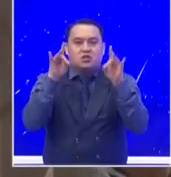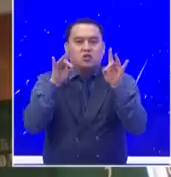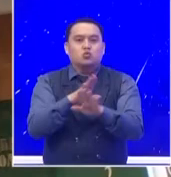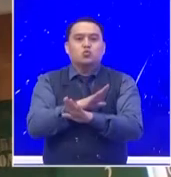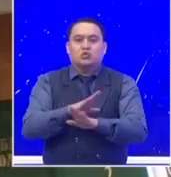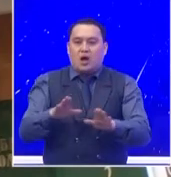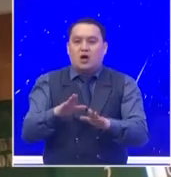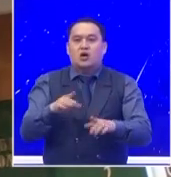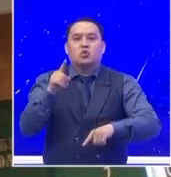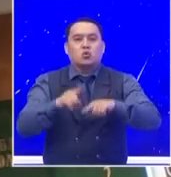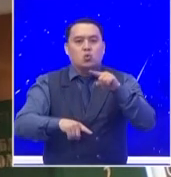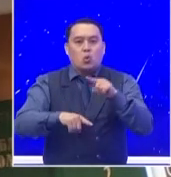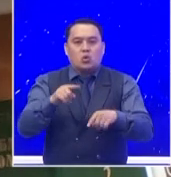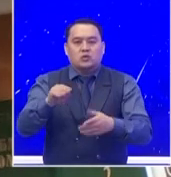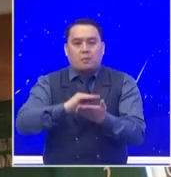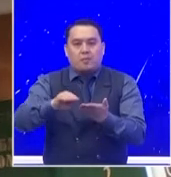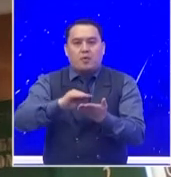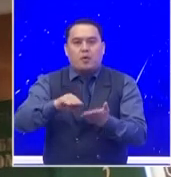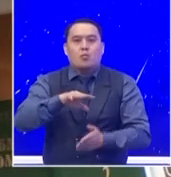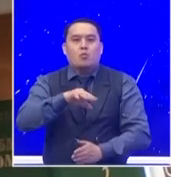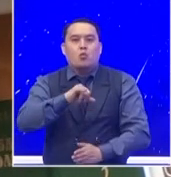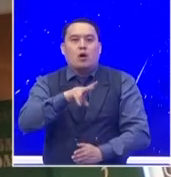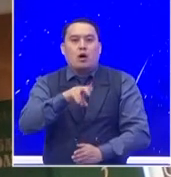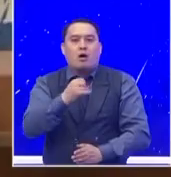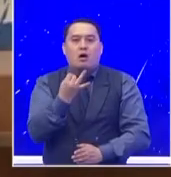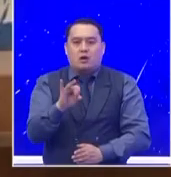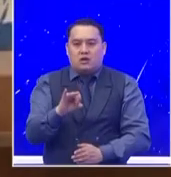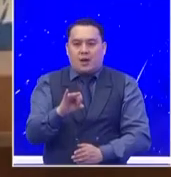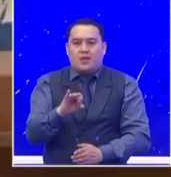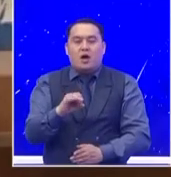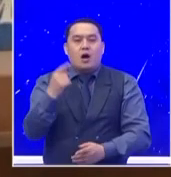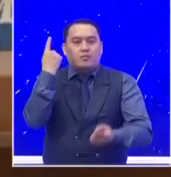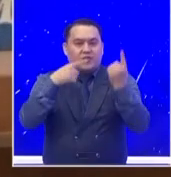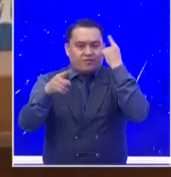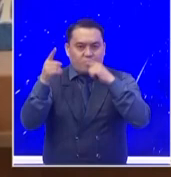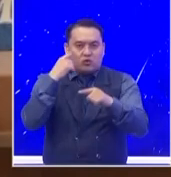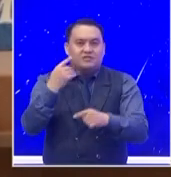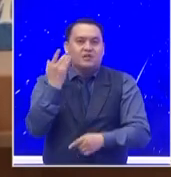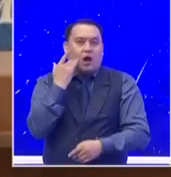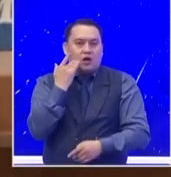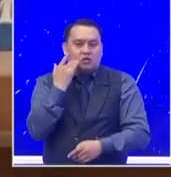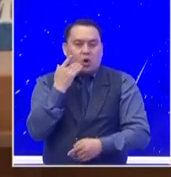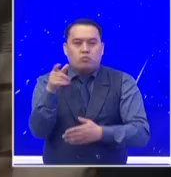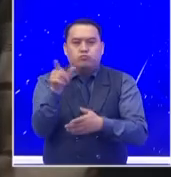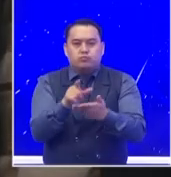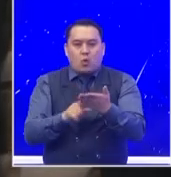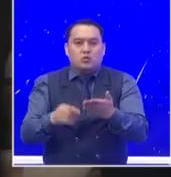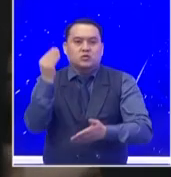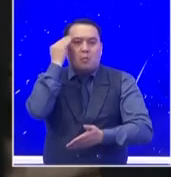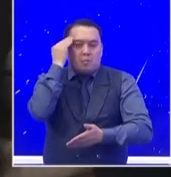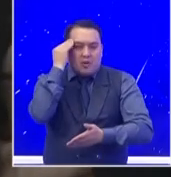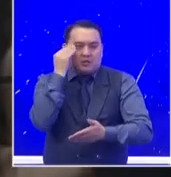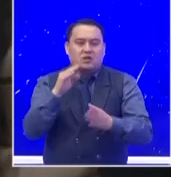Это родина не менее известного писателя Мукагали Макатаева. В творчестве этих поэтов всегда прослеживались напряженные поиски осмысления